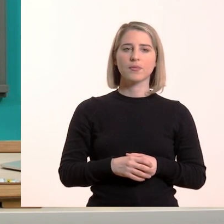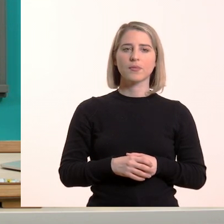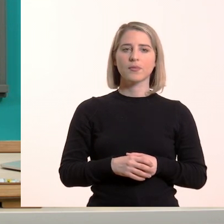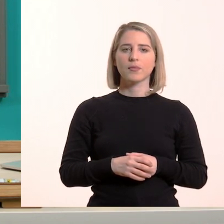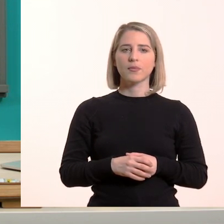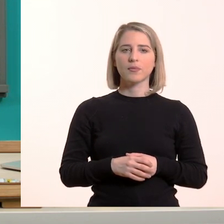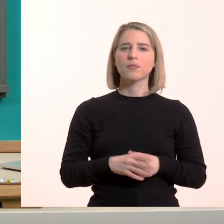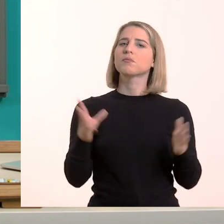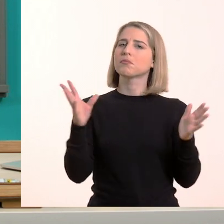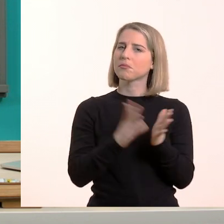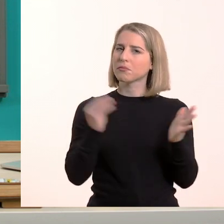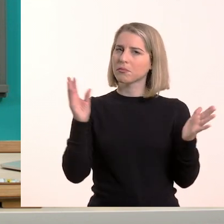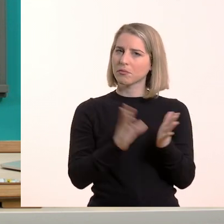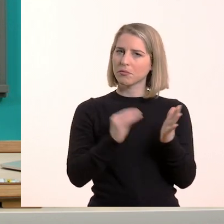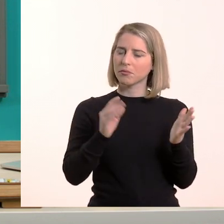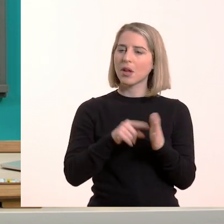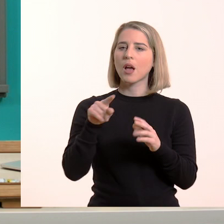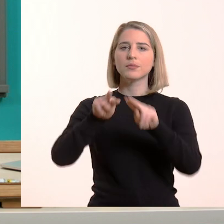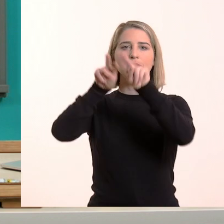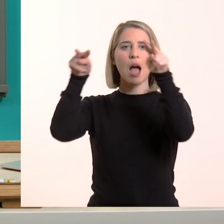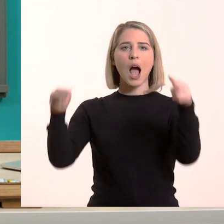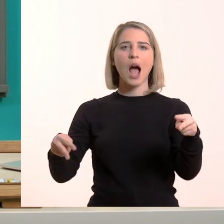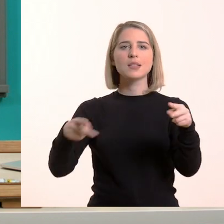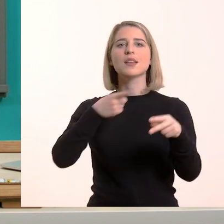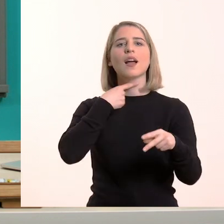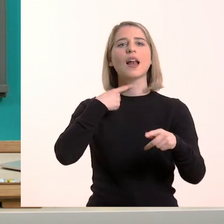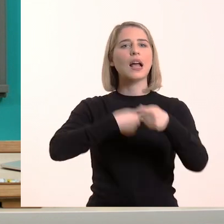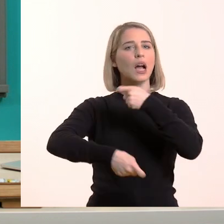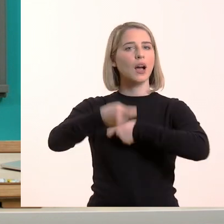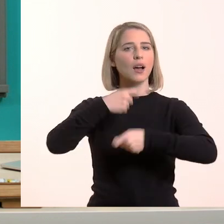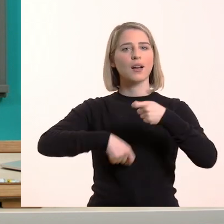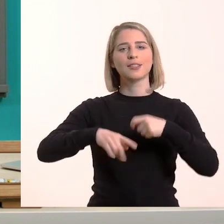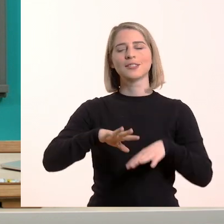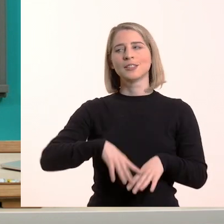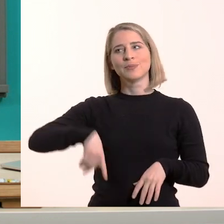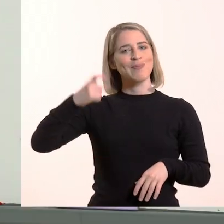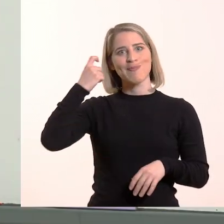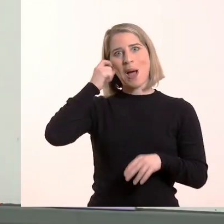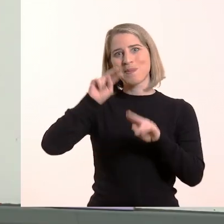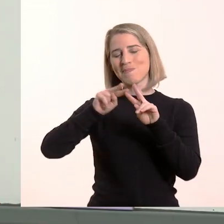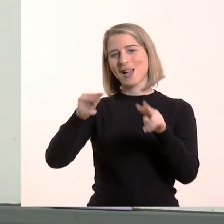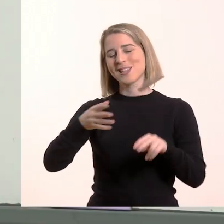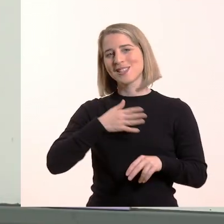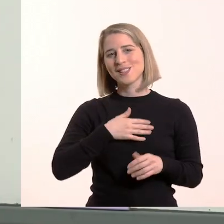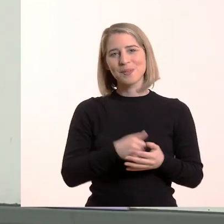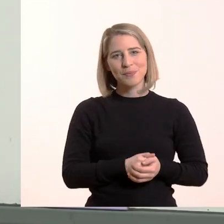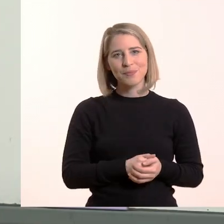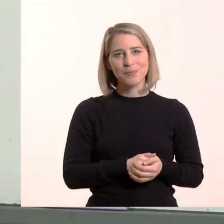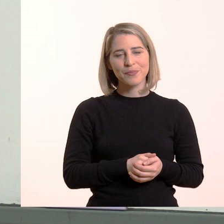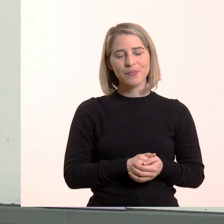Και ας πούμε ότι σε ένα ζαχαροπλαστείο, αγαπημένο μέρος, σε